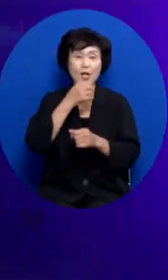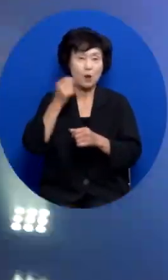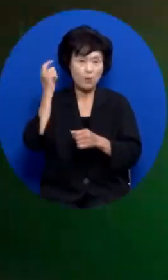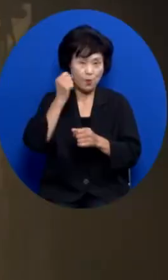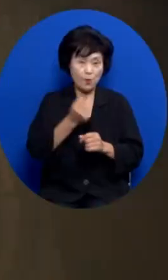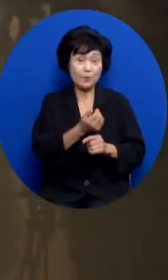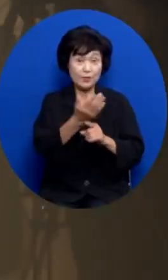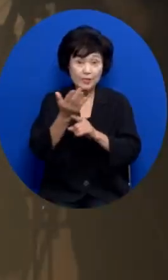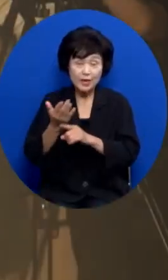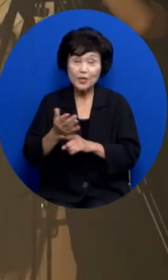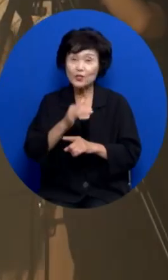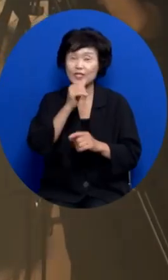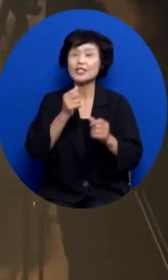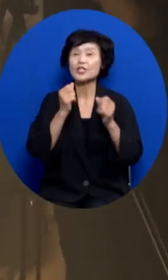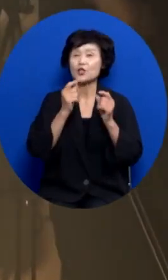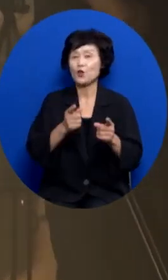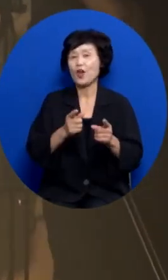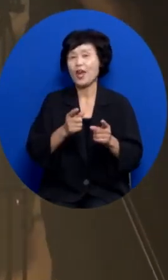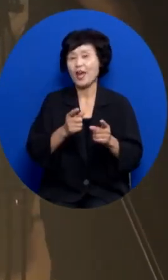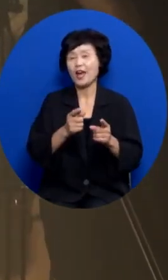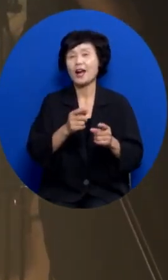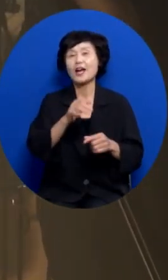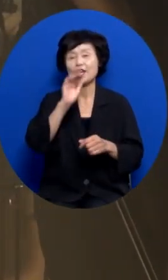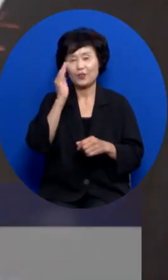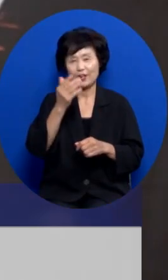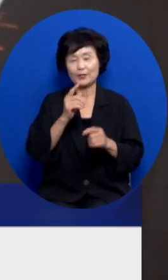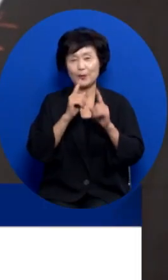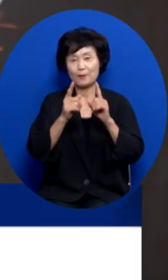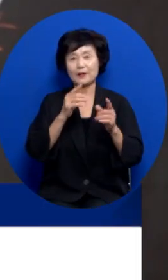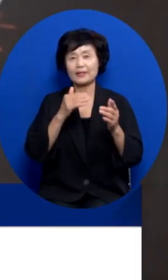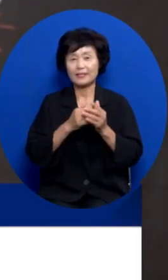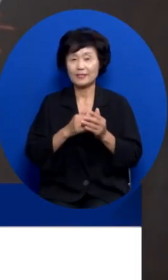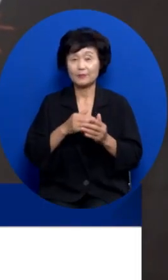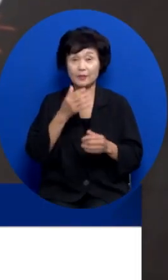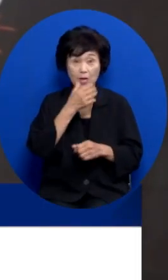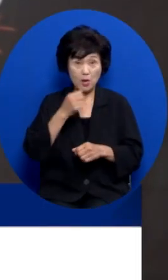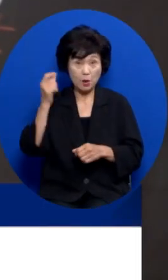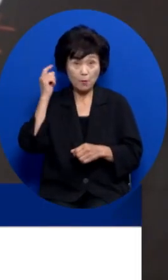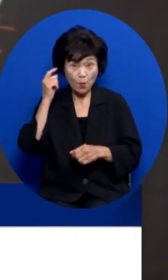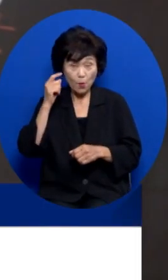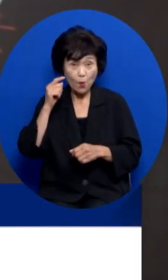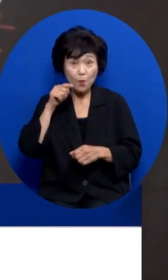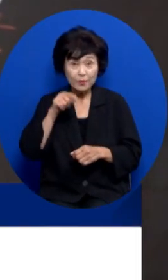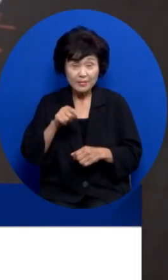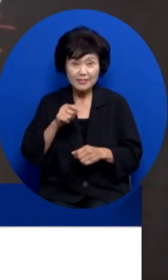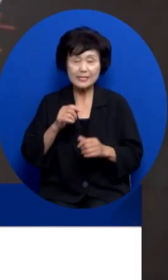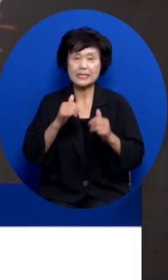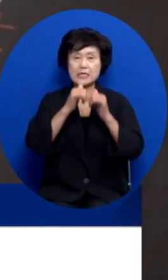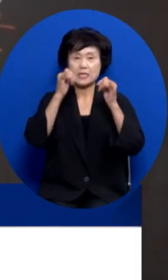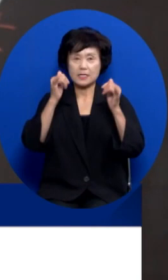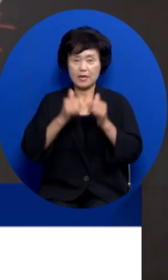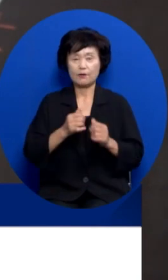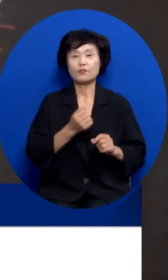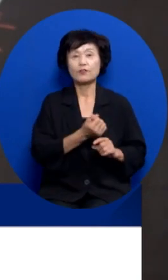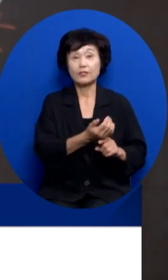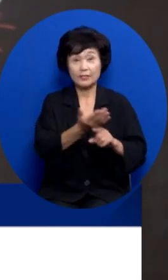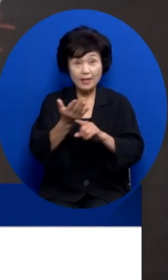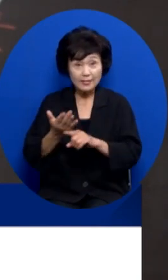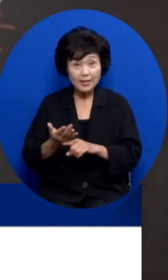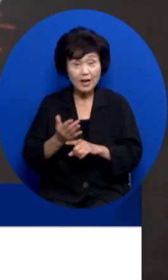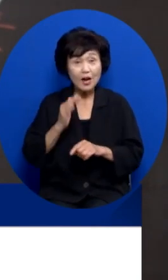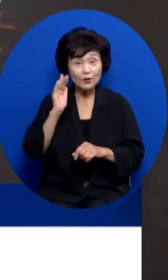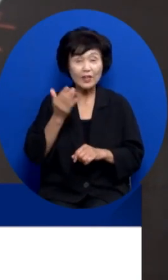수 있는 기회를 마련했다고 대회 취지를 전했습니다. 복음이 사회로 전달돼야 되는데 이왕이면 다음